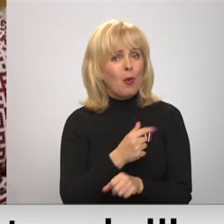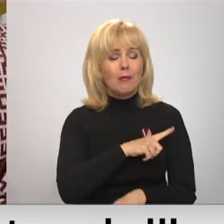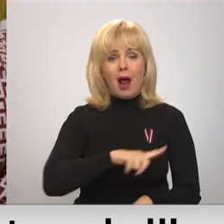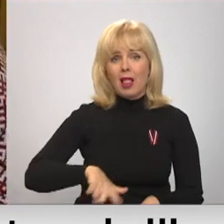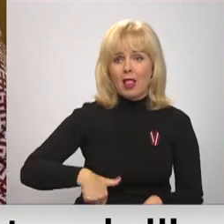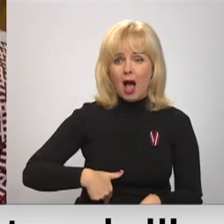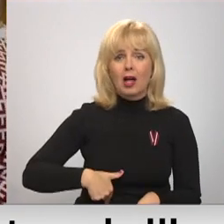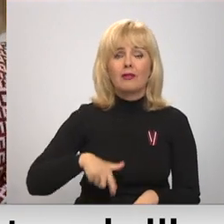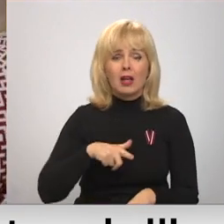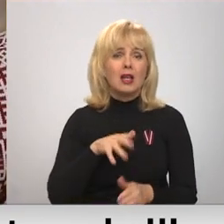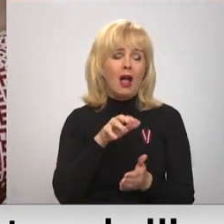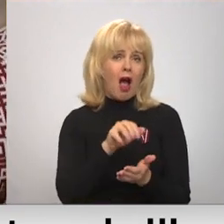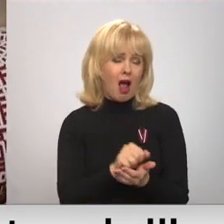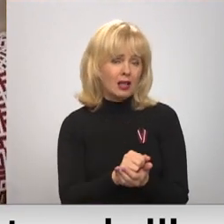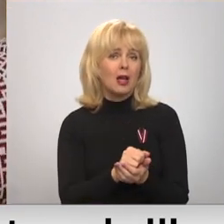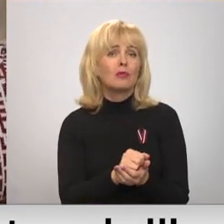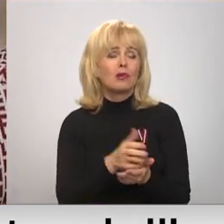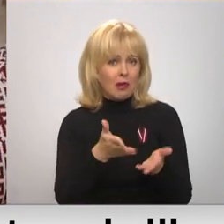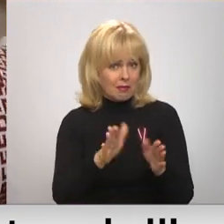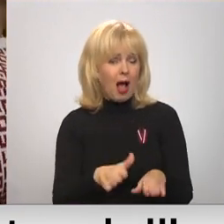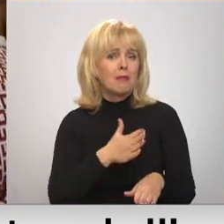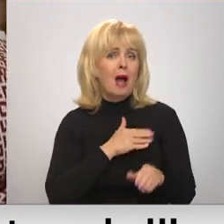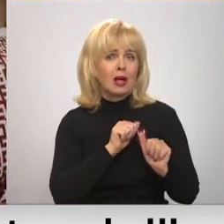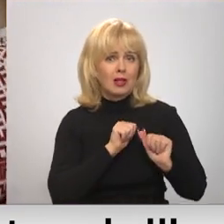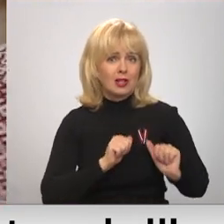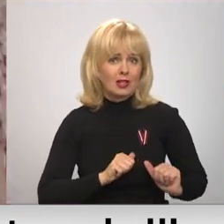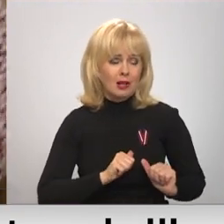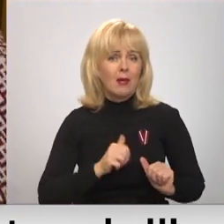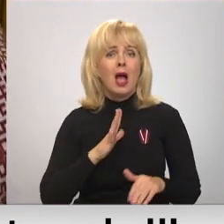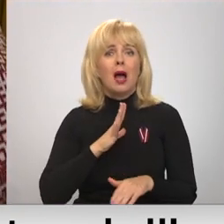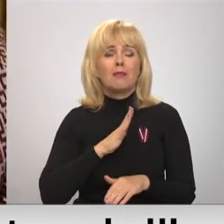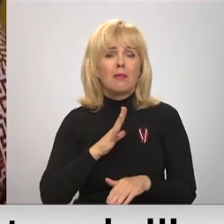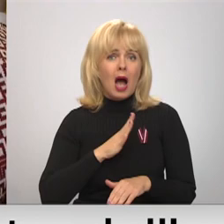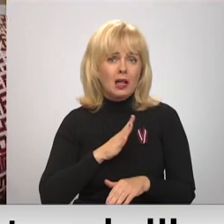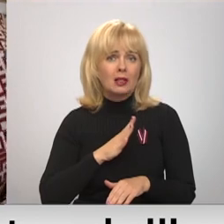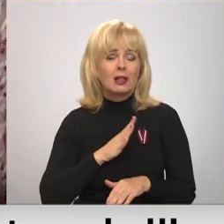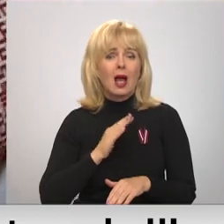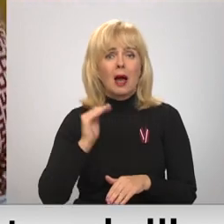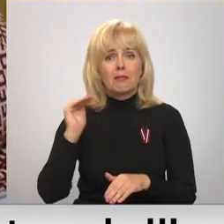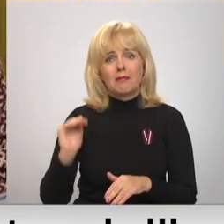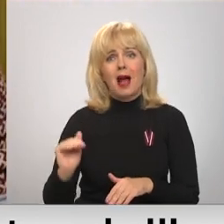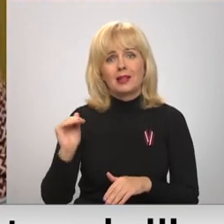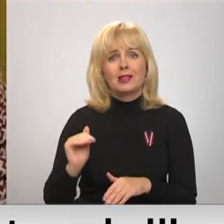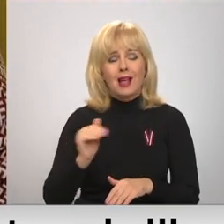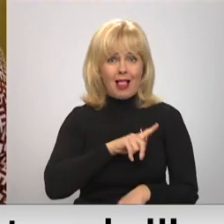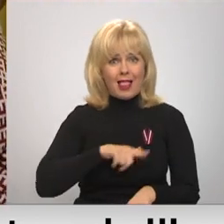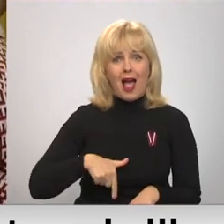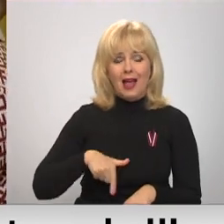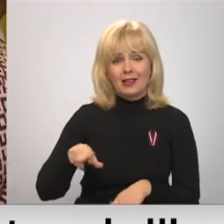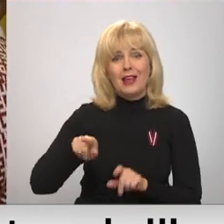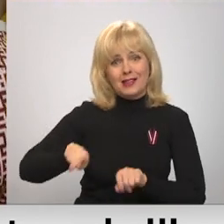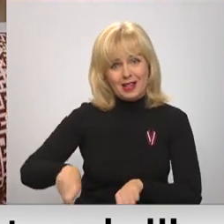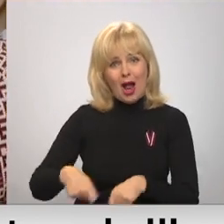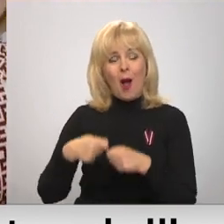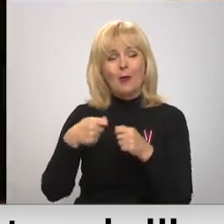ieņēmusi diezgan lielu stūri manā sirdī, un nu jā, arī man angļu partneru sirdī, un vēl mazs latvietis jāaudzina arī